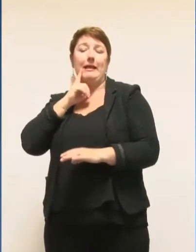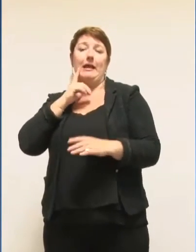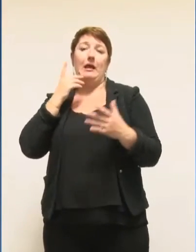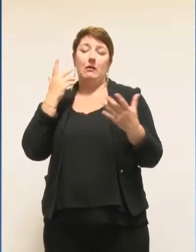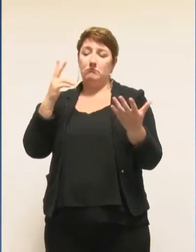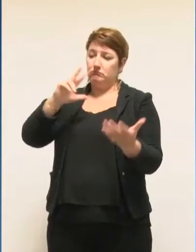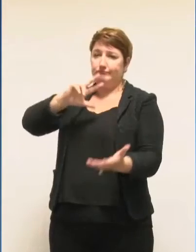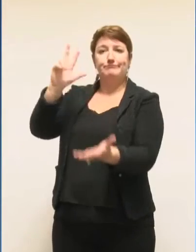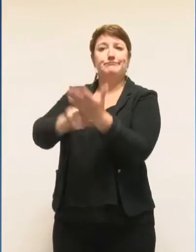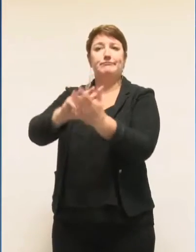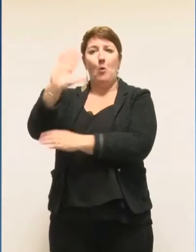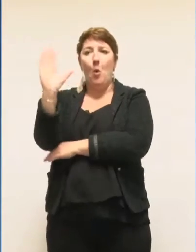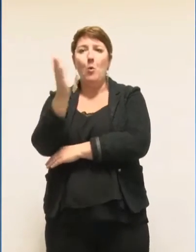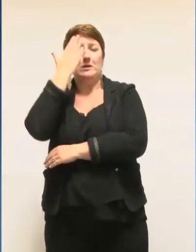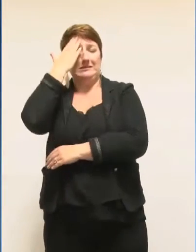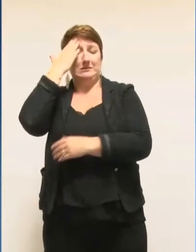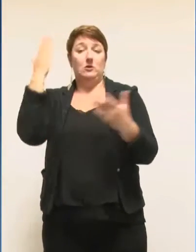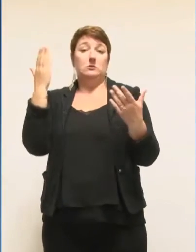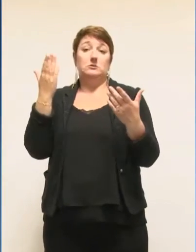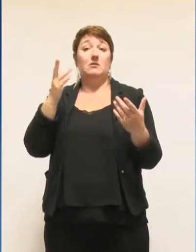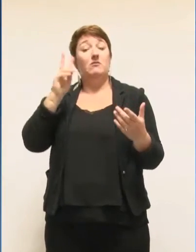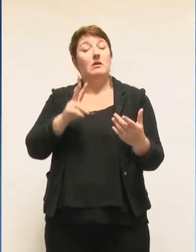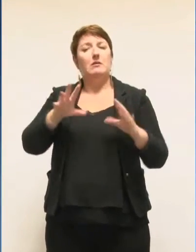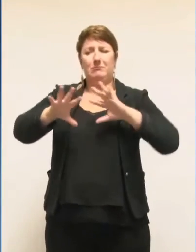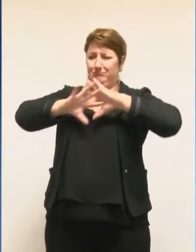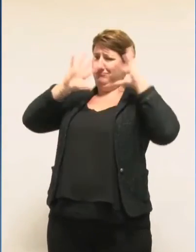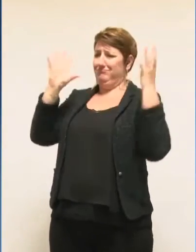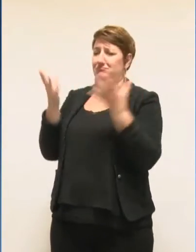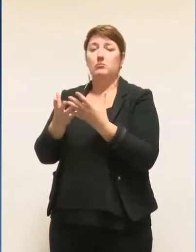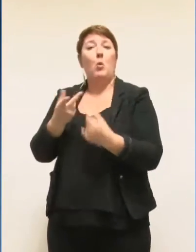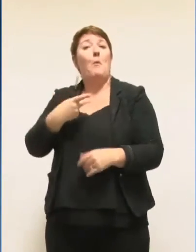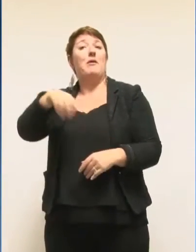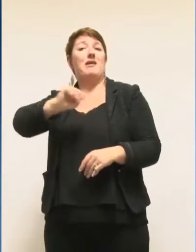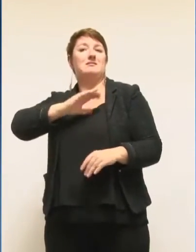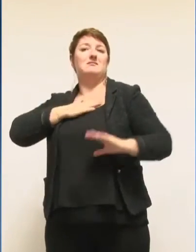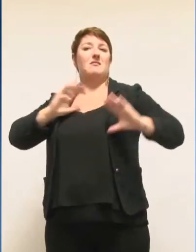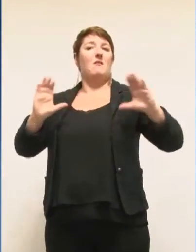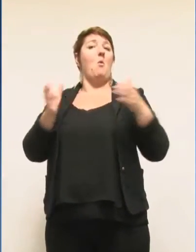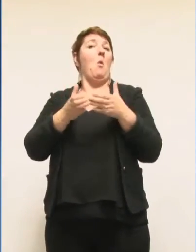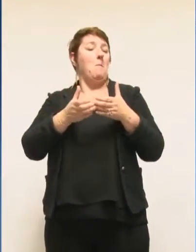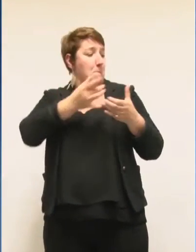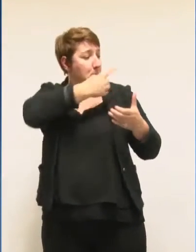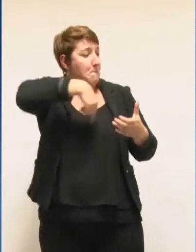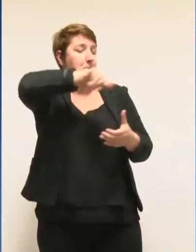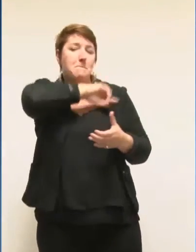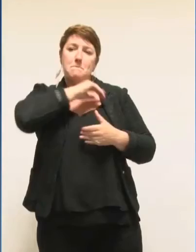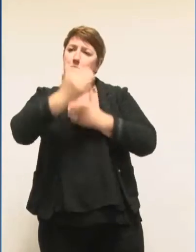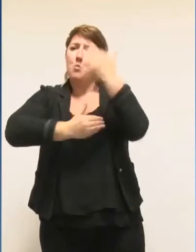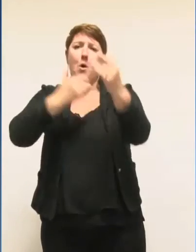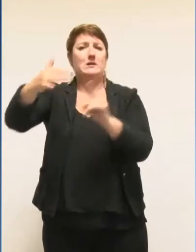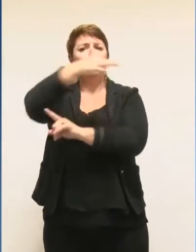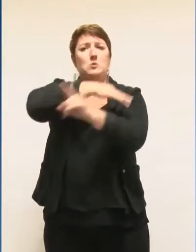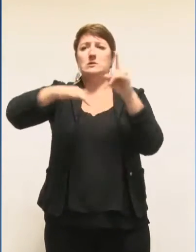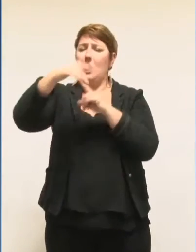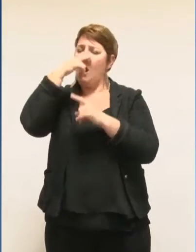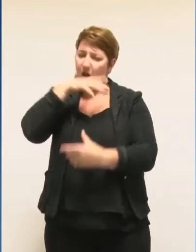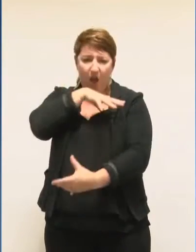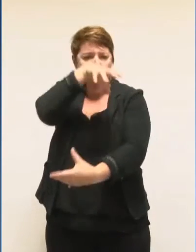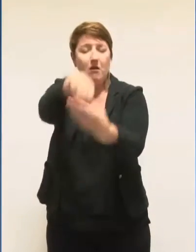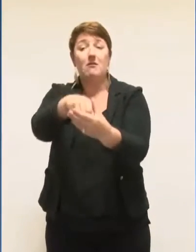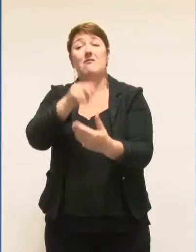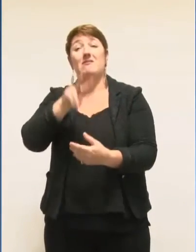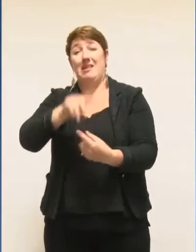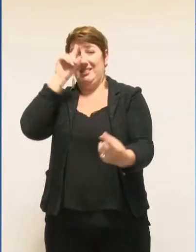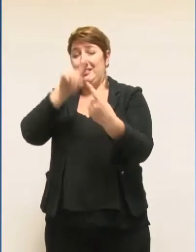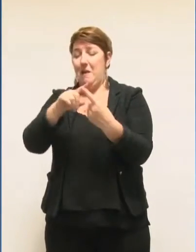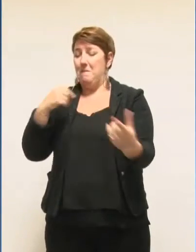questions qui restent pour moi, comme pour notre groupe, indissociables du progrès et du progrès social. Toutes ces questions, nous les avons en grande partie abordées